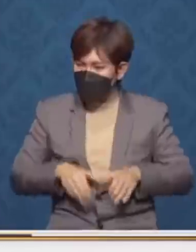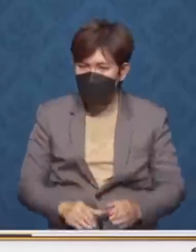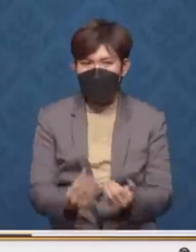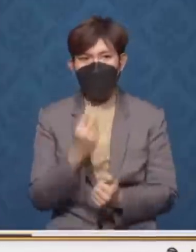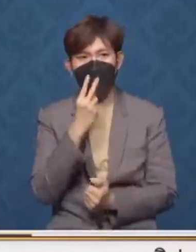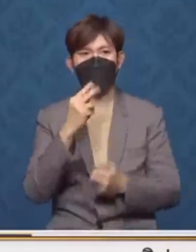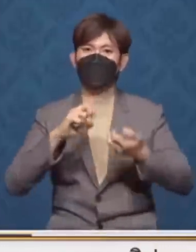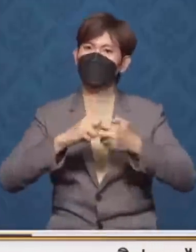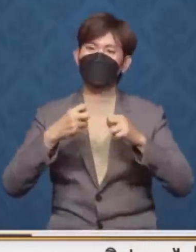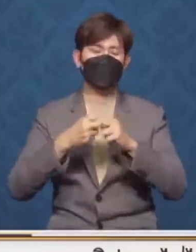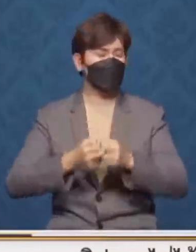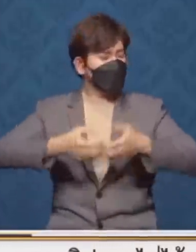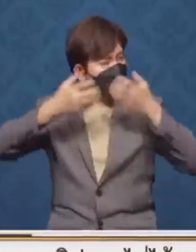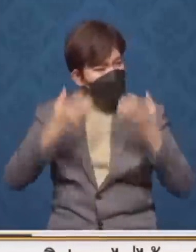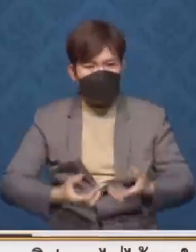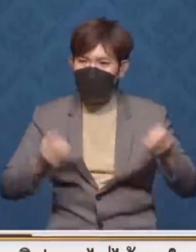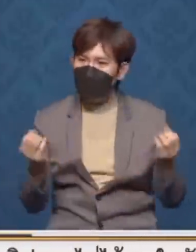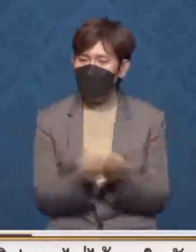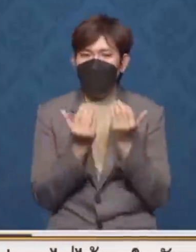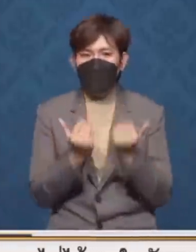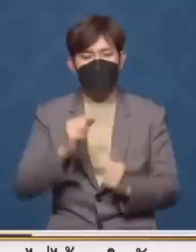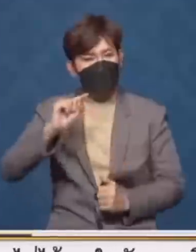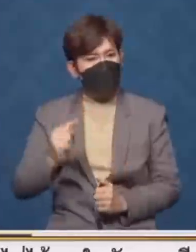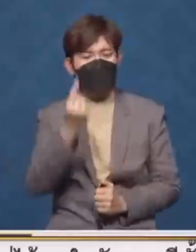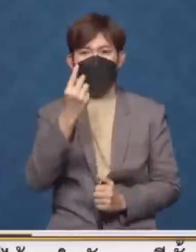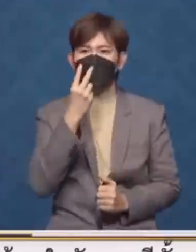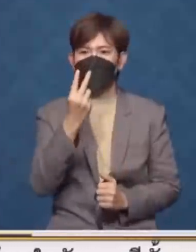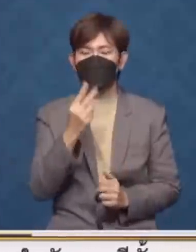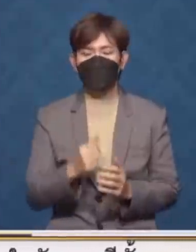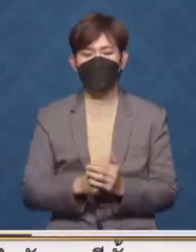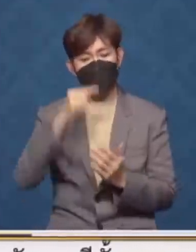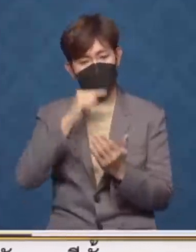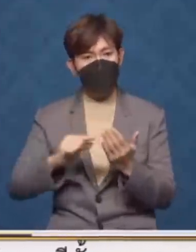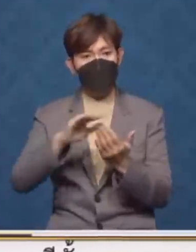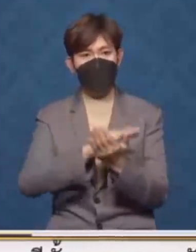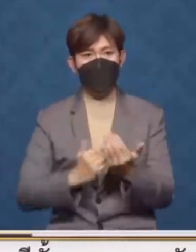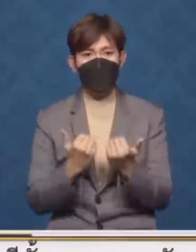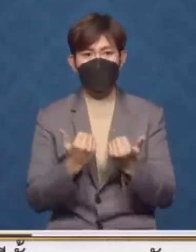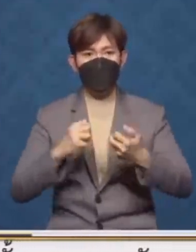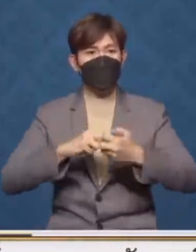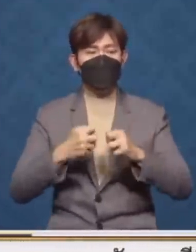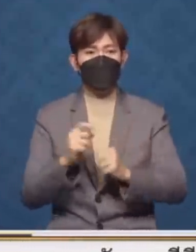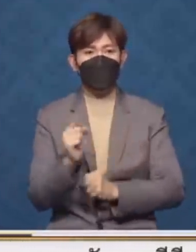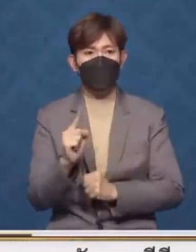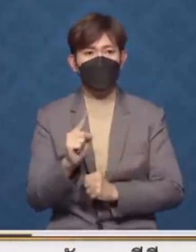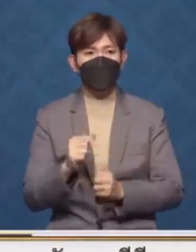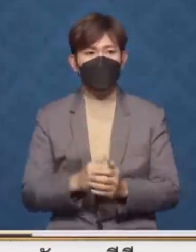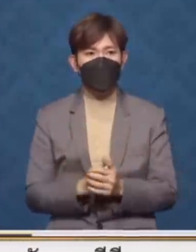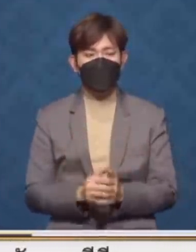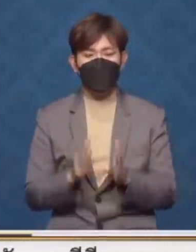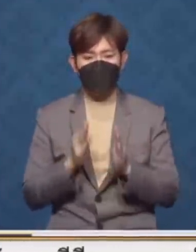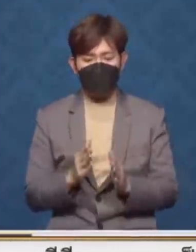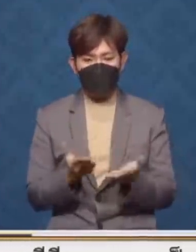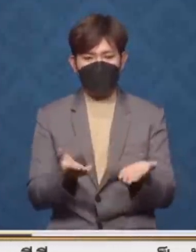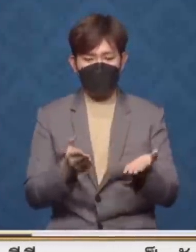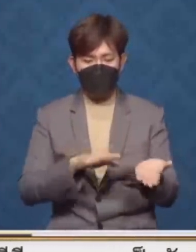เคยเห็นวิกฤตหนักหนาสาหัสแบบนี้ประเทศเราในขณะนี้ค่ะอยู่ในภาวะที่สัปเหร่อทำงานหนัก